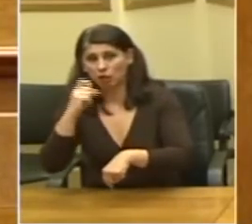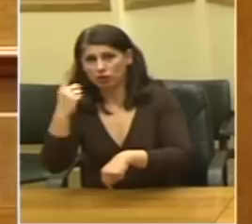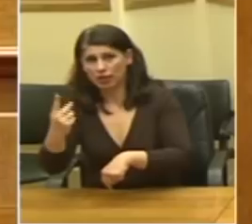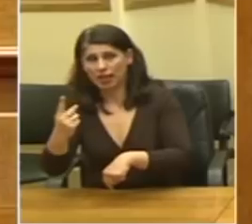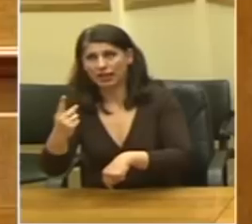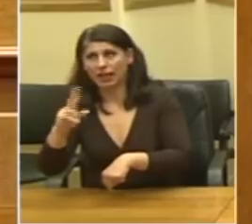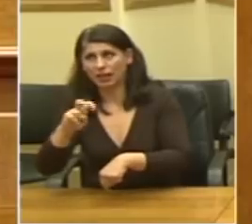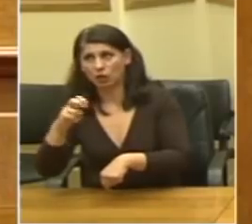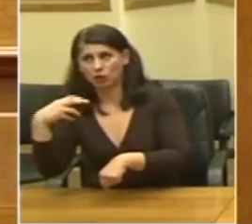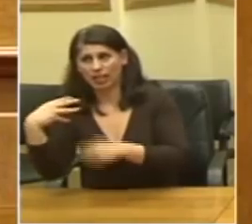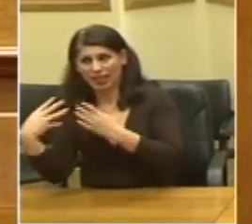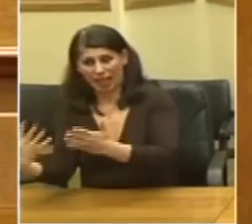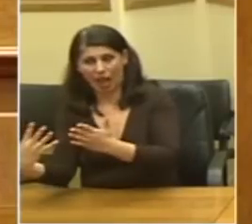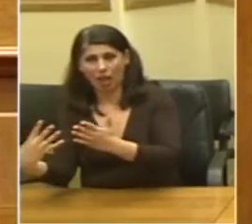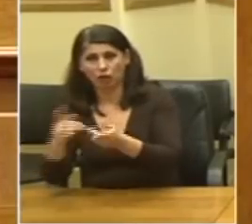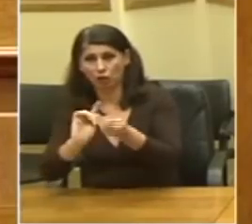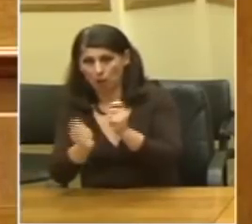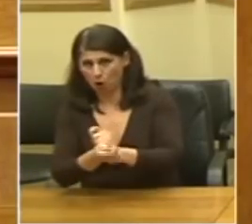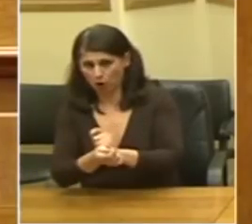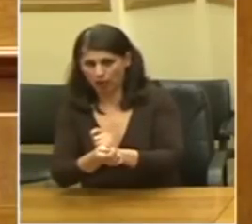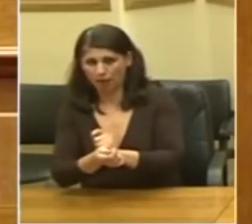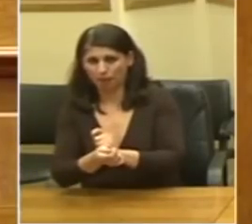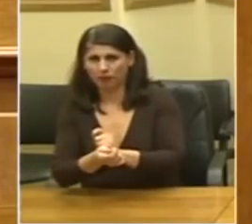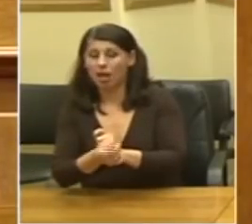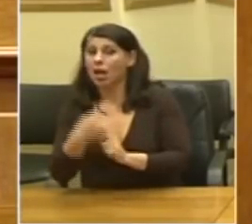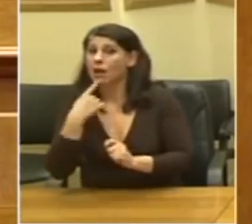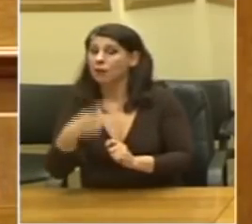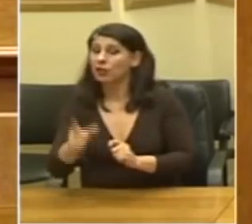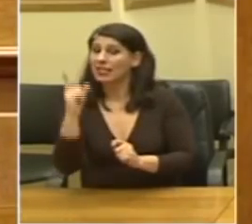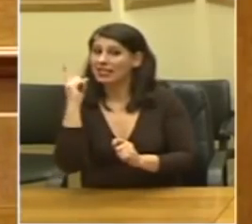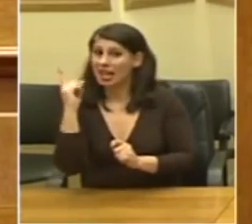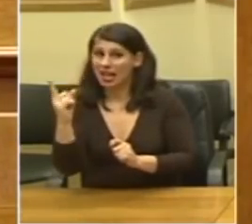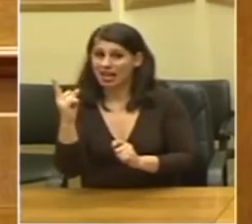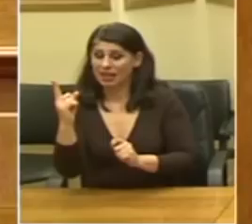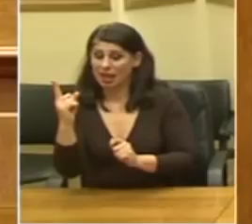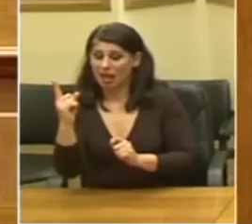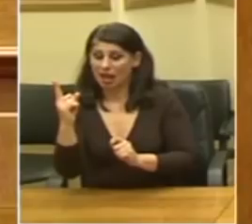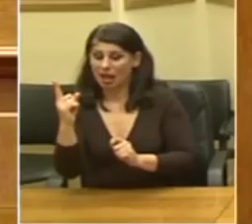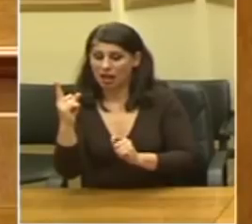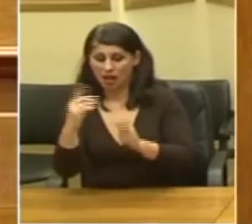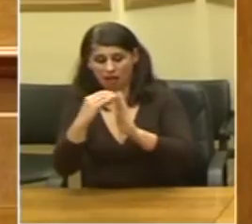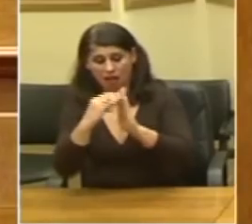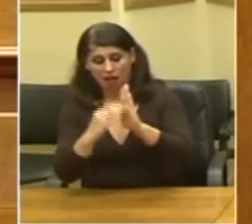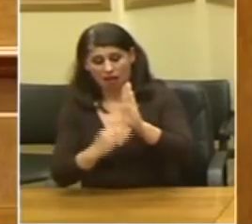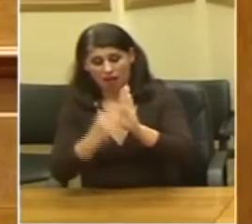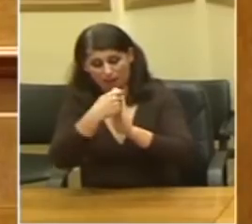21-29, η οποία σε ένα από τα 7 άρθρα της